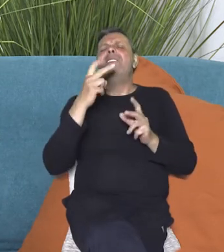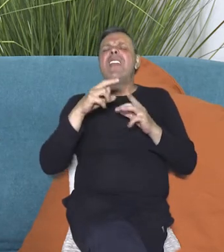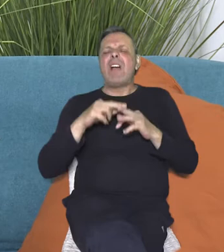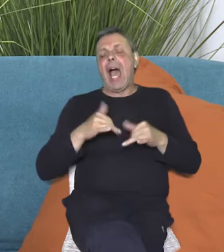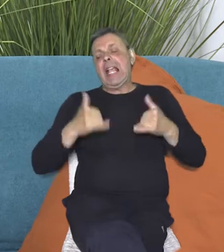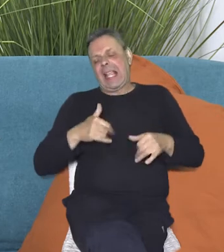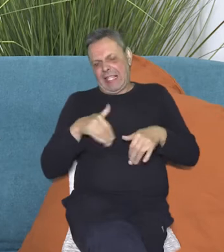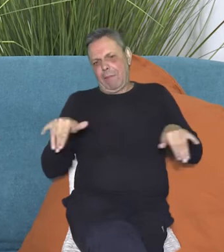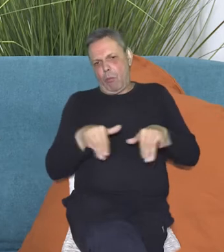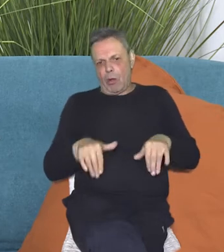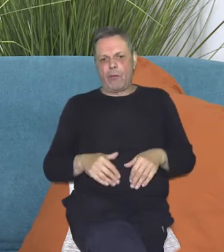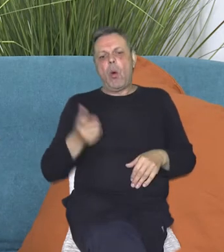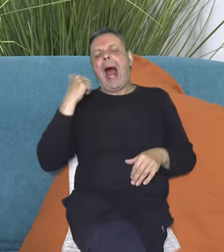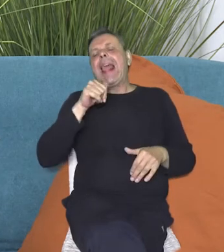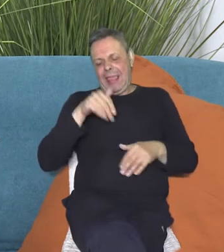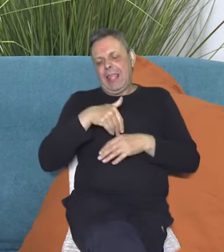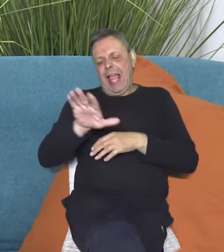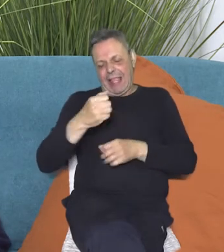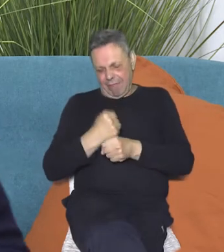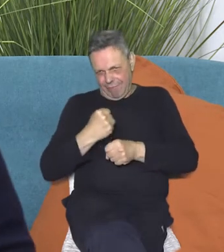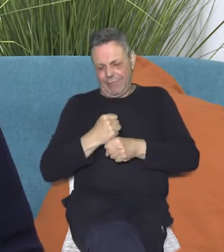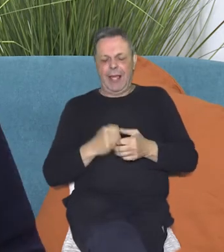sam u mirovini. Ali radite? Naravno.